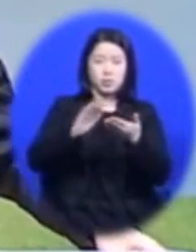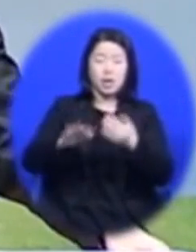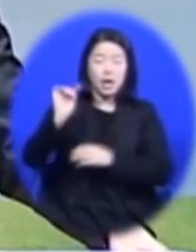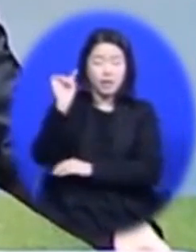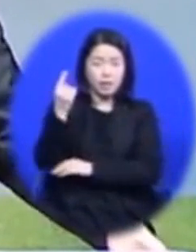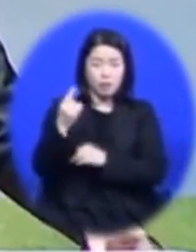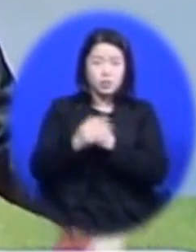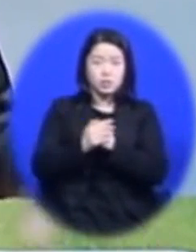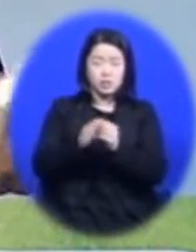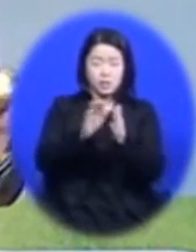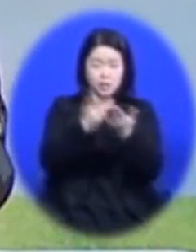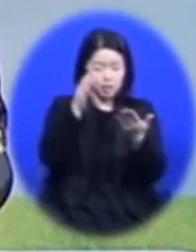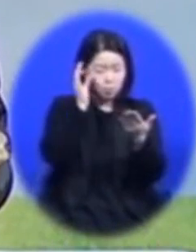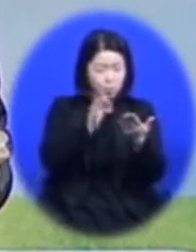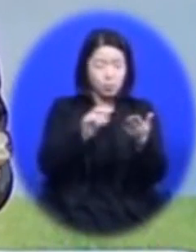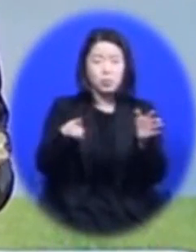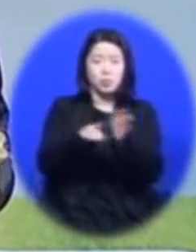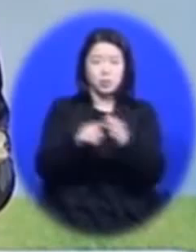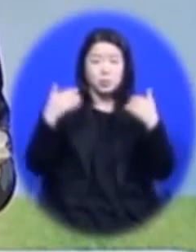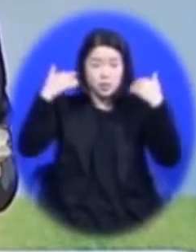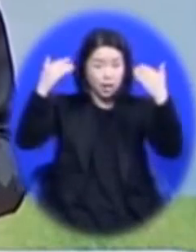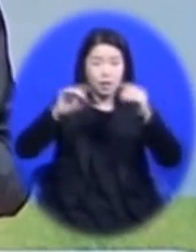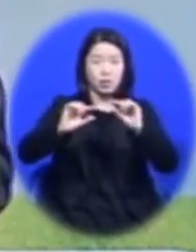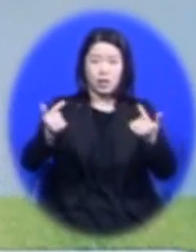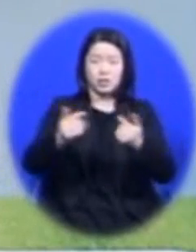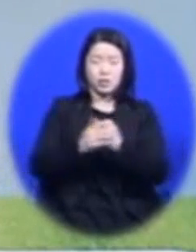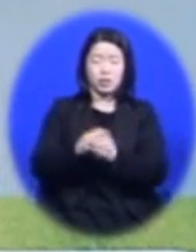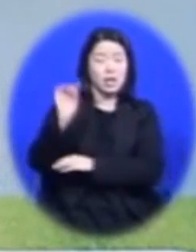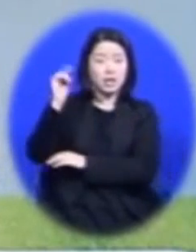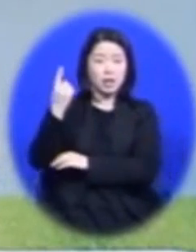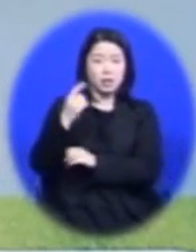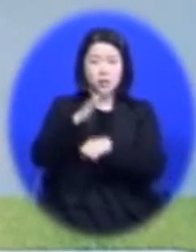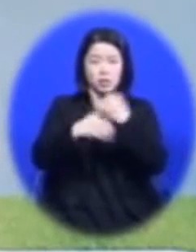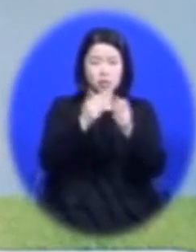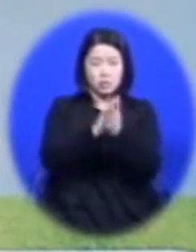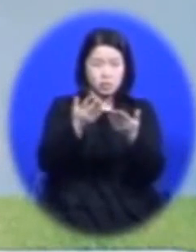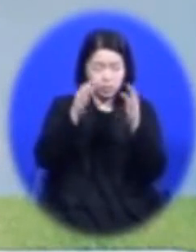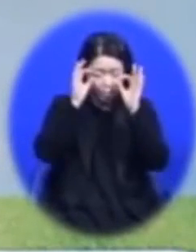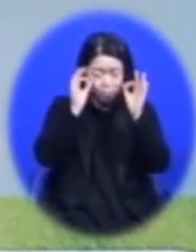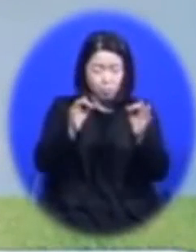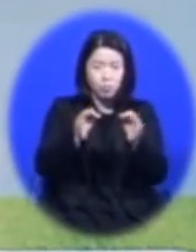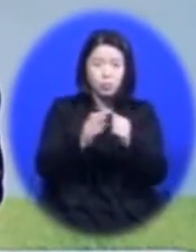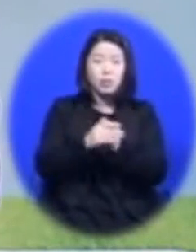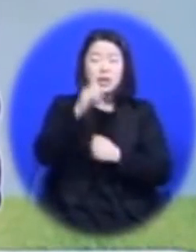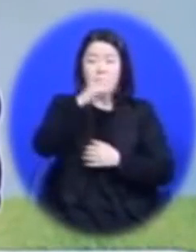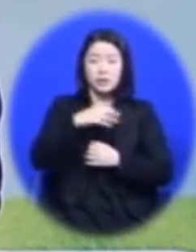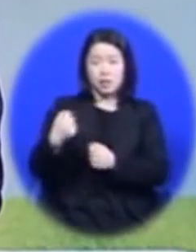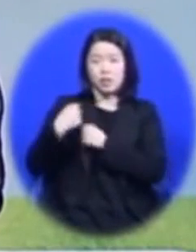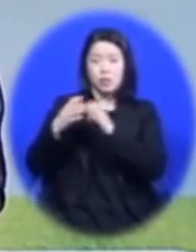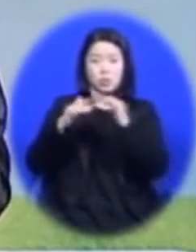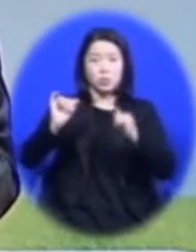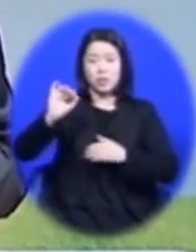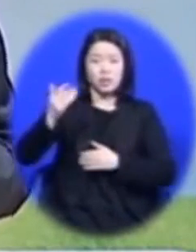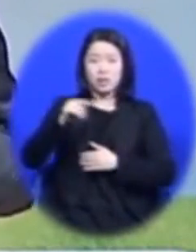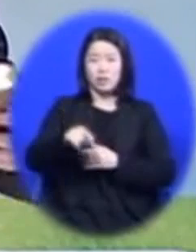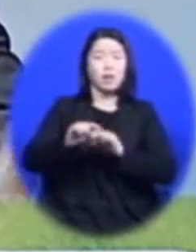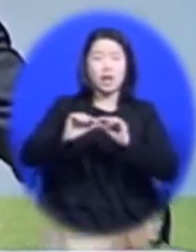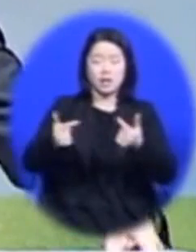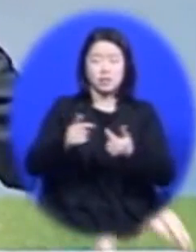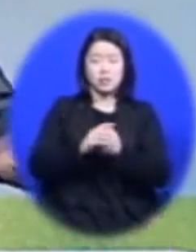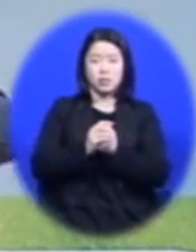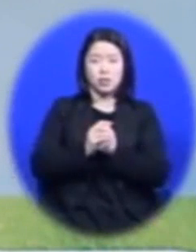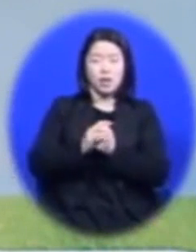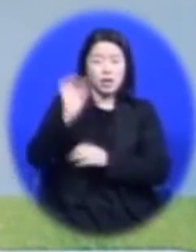다윗은 책 보고 믿음이 자란 사람이 아닙니다. 다윗은 성경 보고 그냥 용서가 된 게 아닙니다.